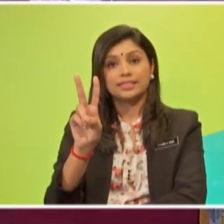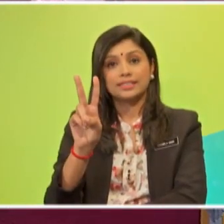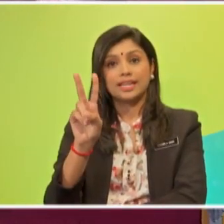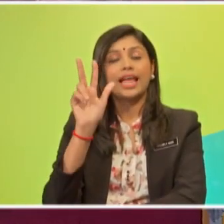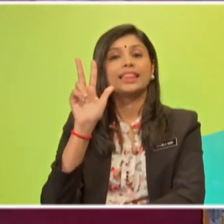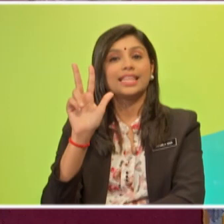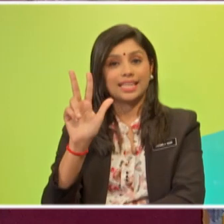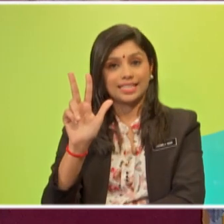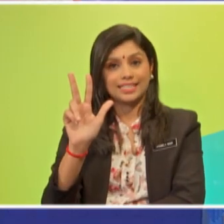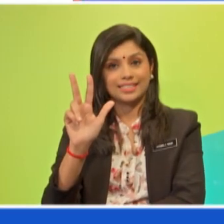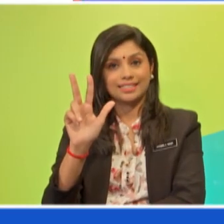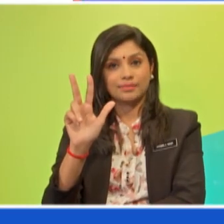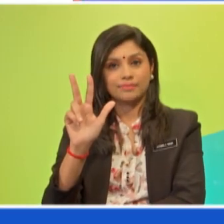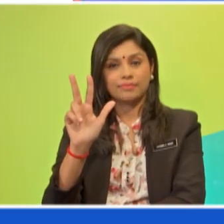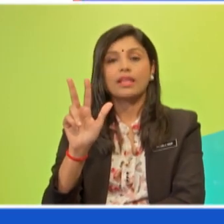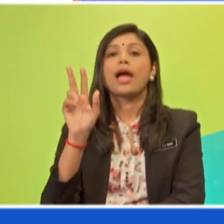3